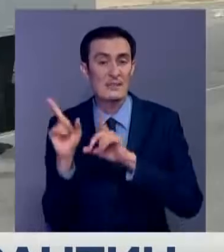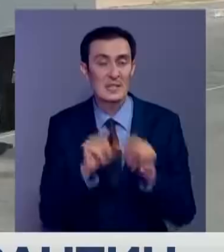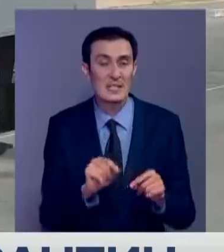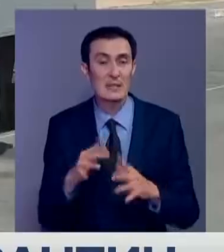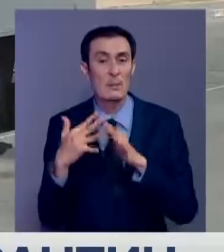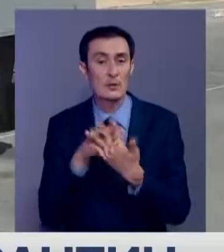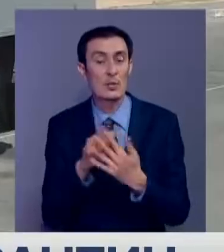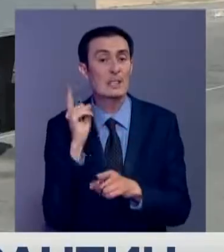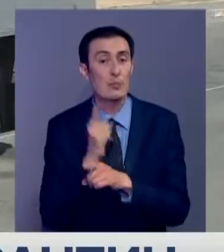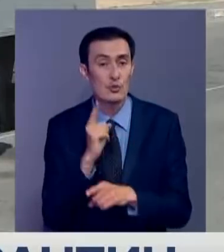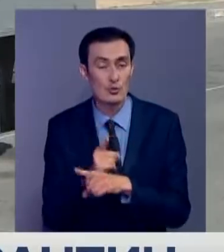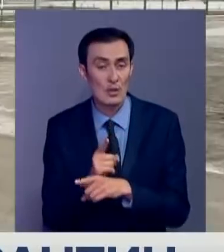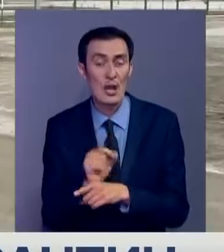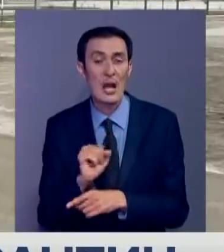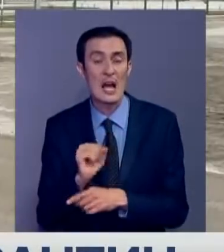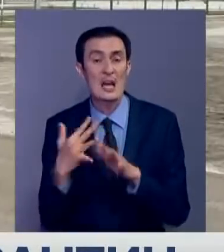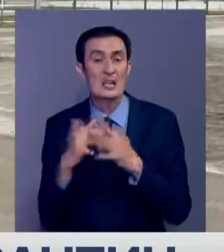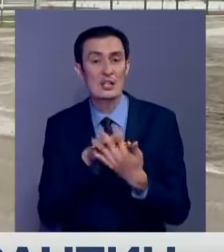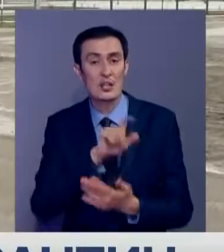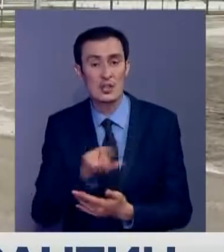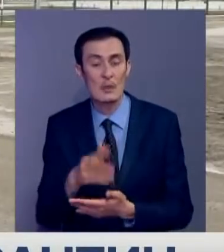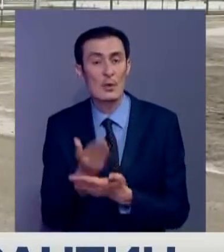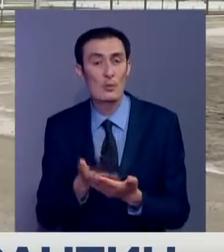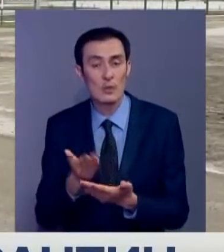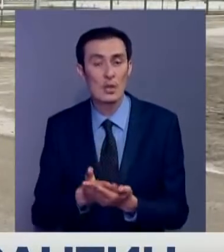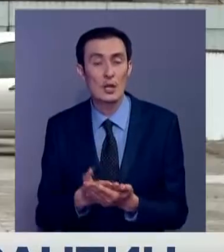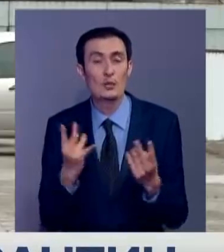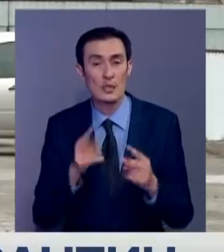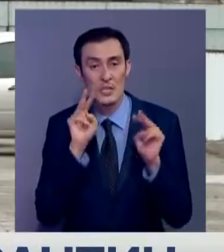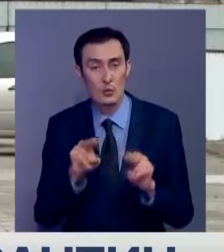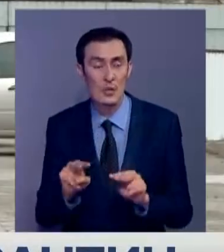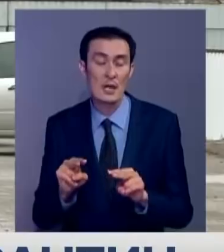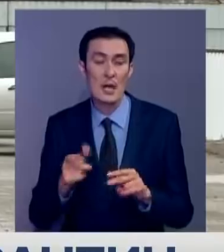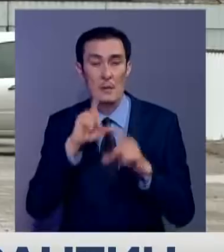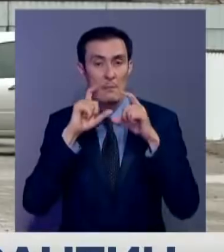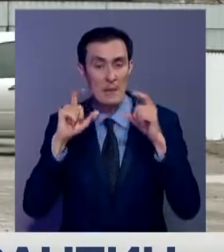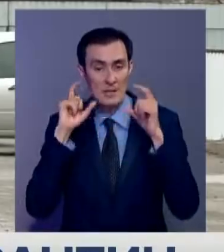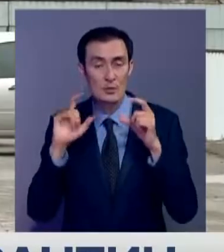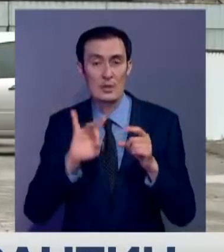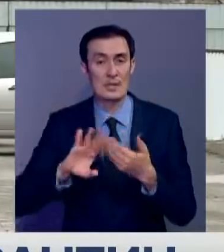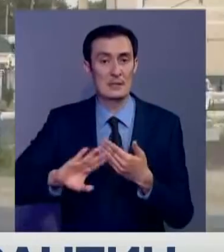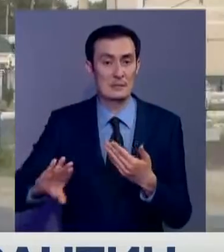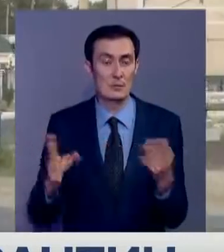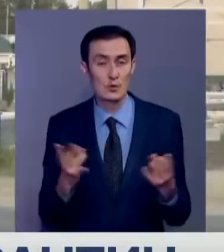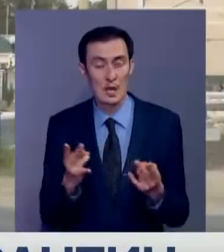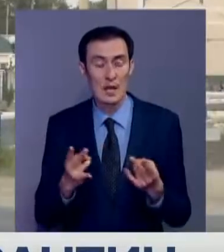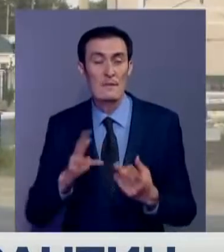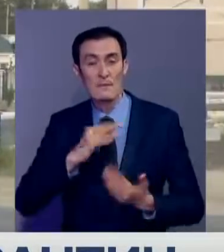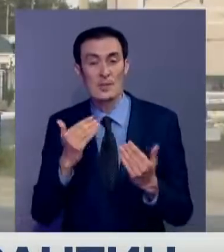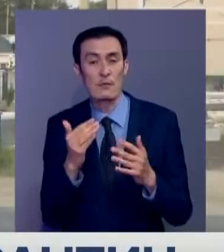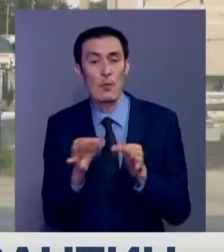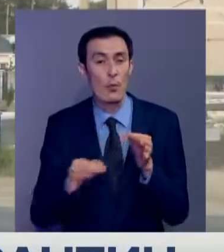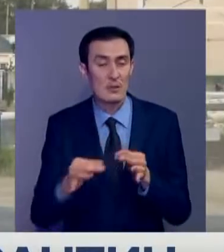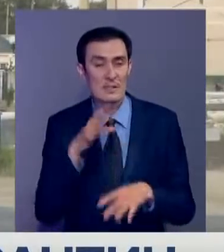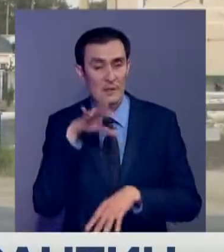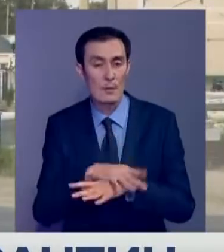из поселков запрещен, а сельчанам рекомендовано соблюдать масочный режим и социальную дистанцию. Всего в регионе